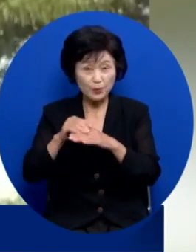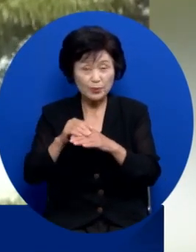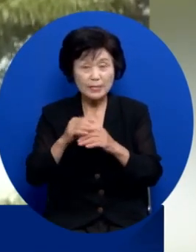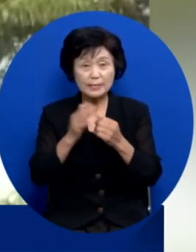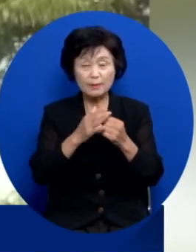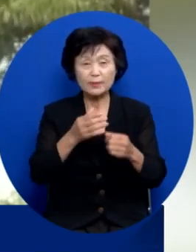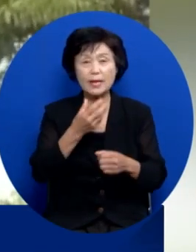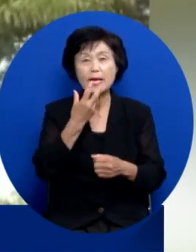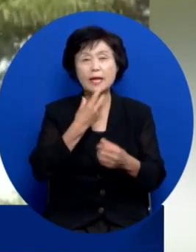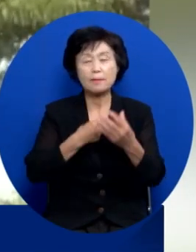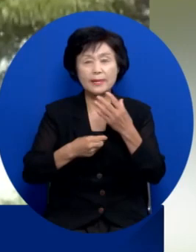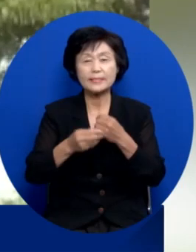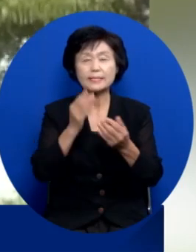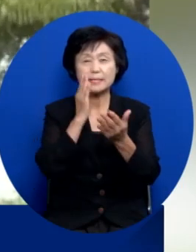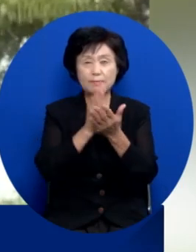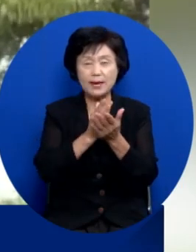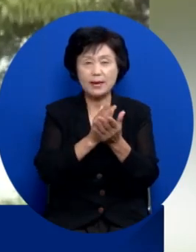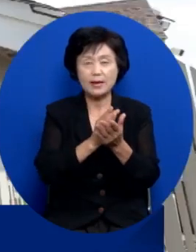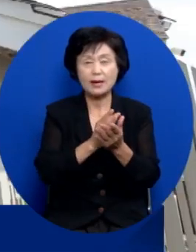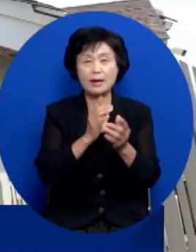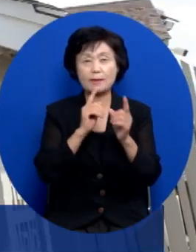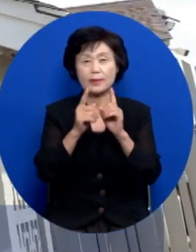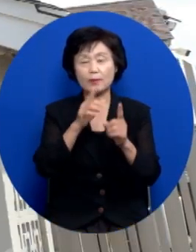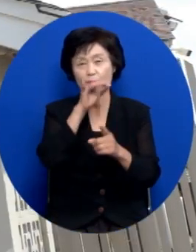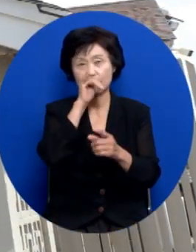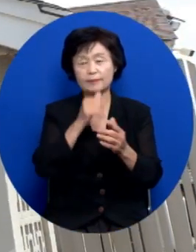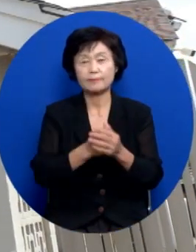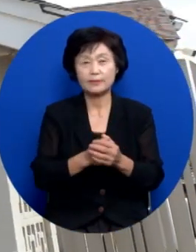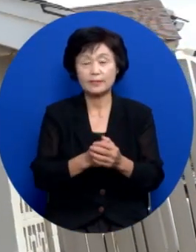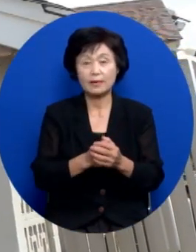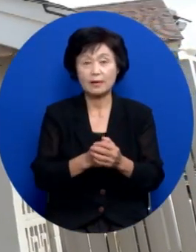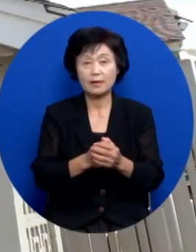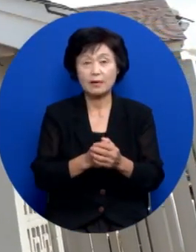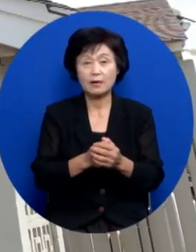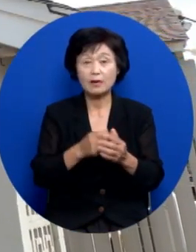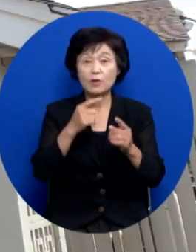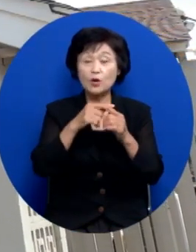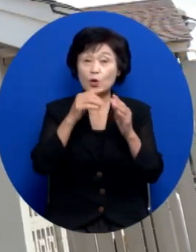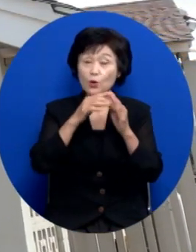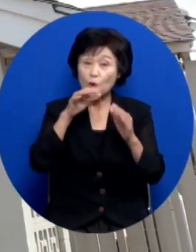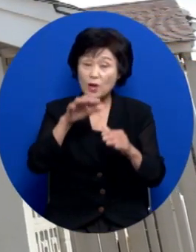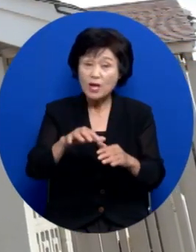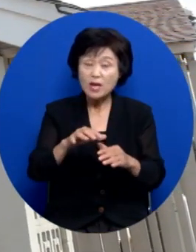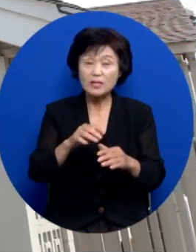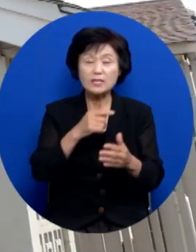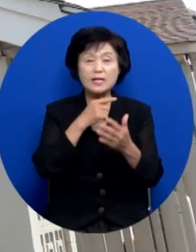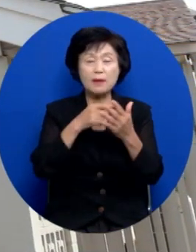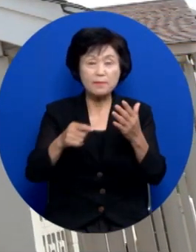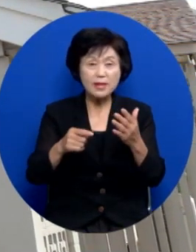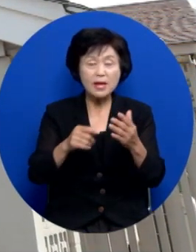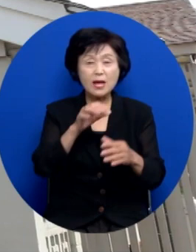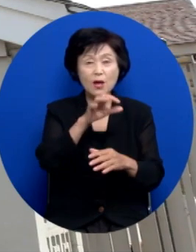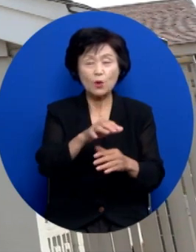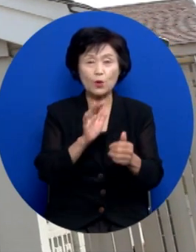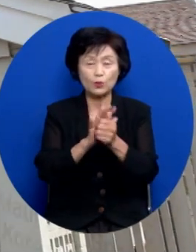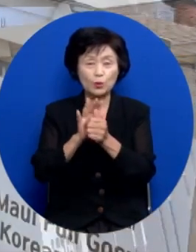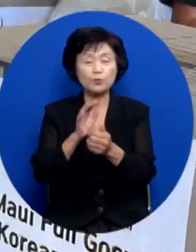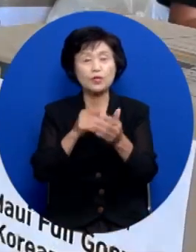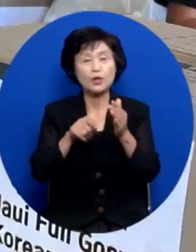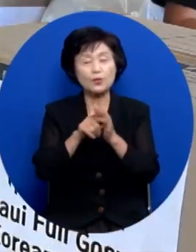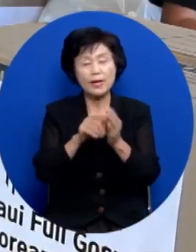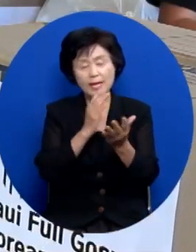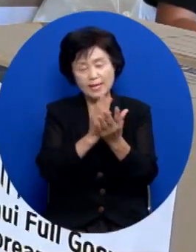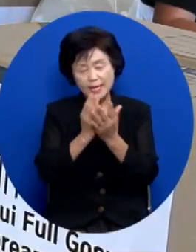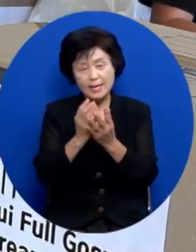말라는 지금 경고가 되고 있고 마우이 순복음교회는 라하이나 피해 지역을 돕기 위한 다양한